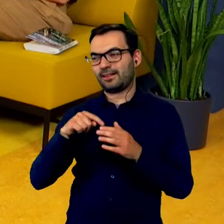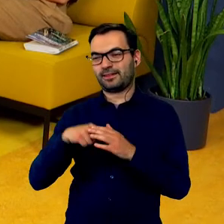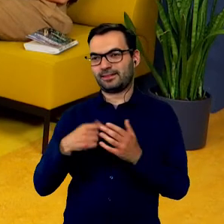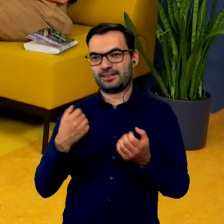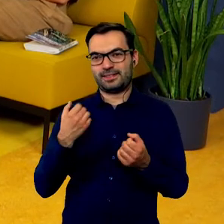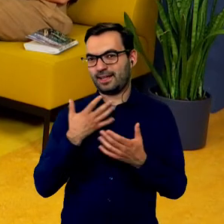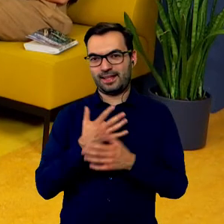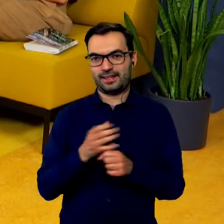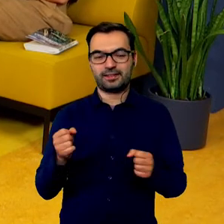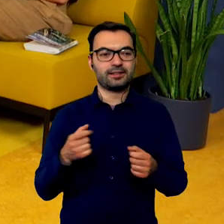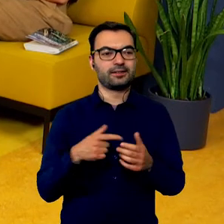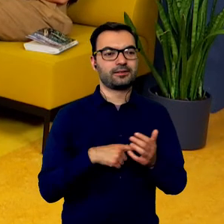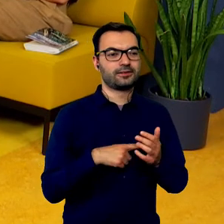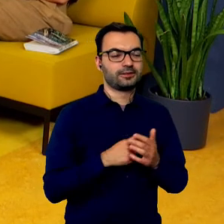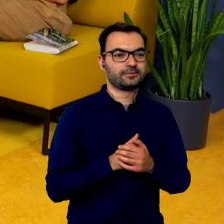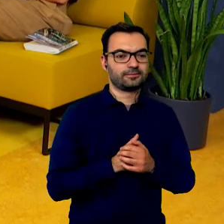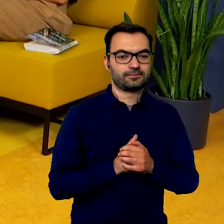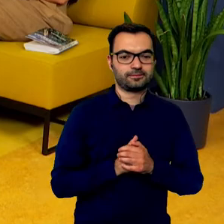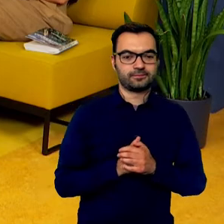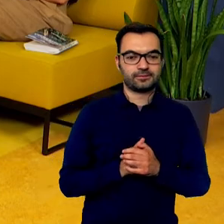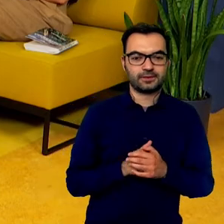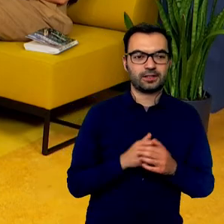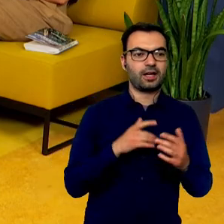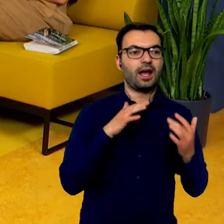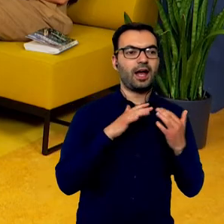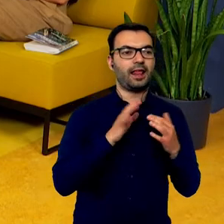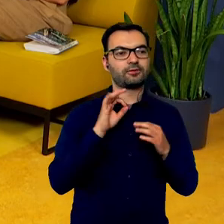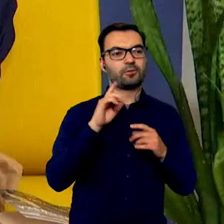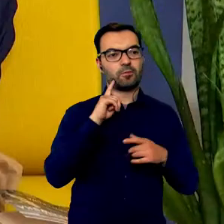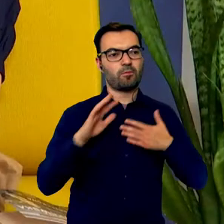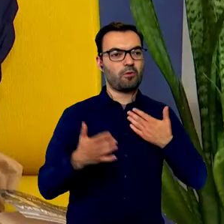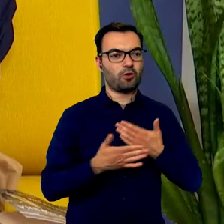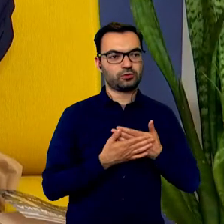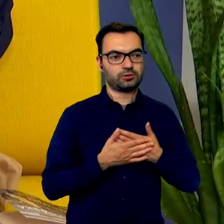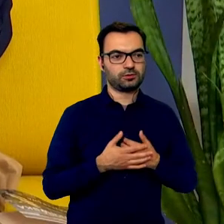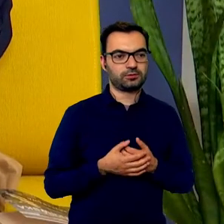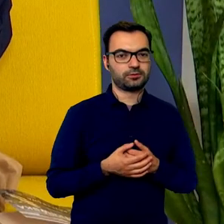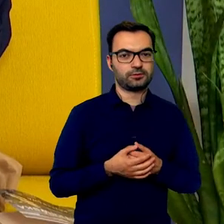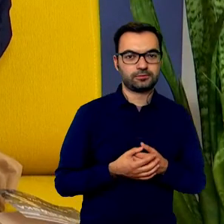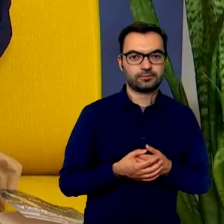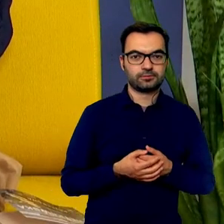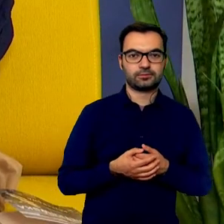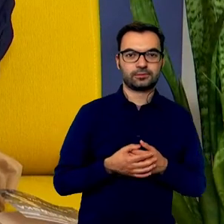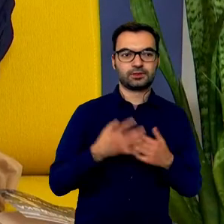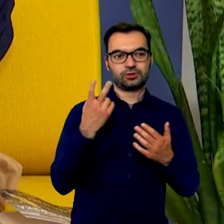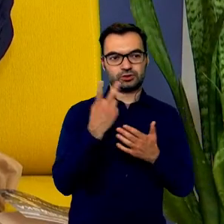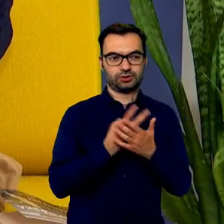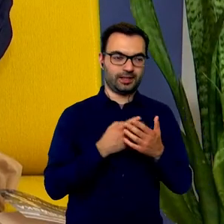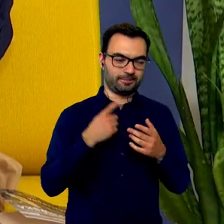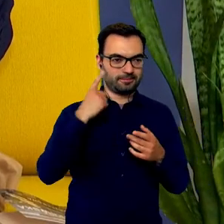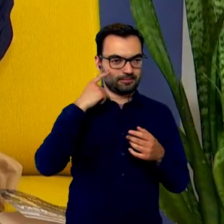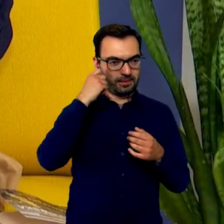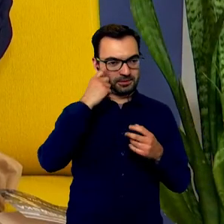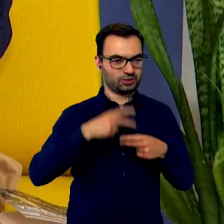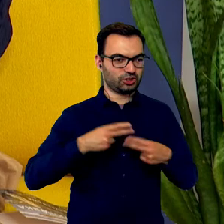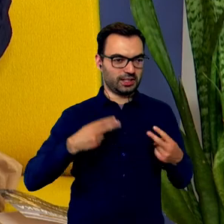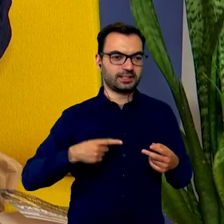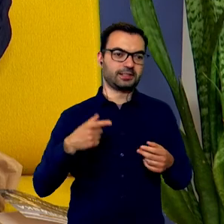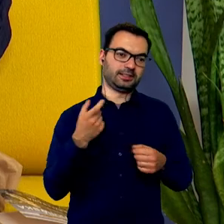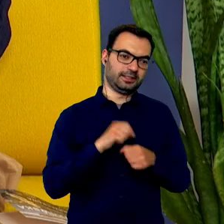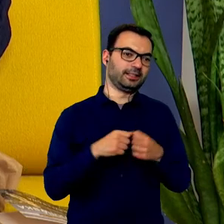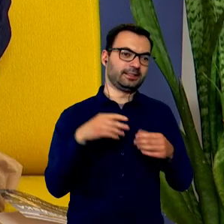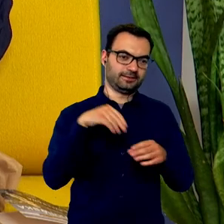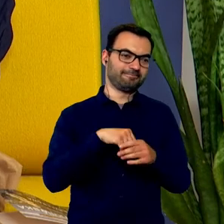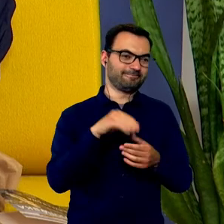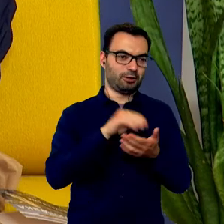To relacja pani z pani mężem, która oczywiście, no, czytamy dziennik, więc także jest na